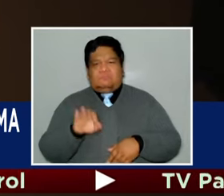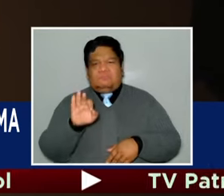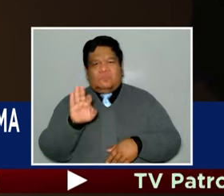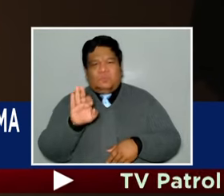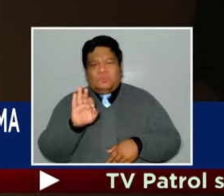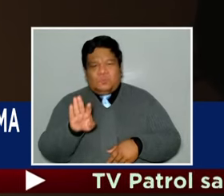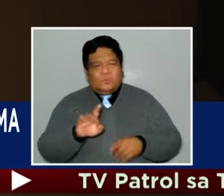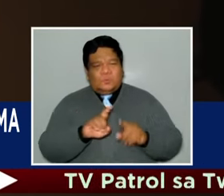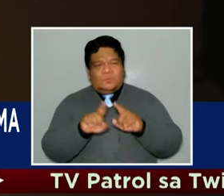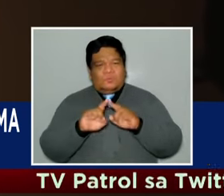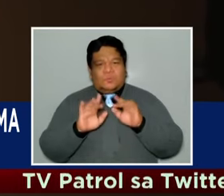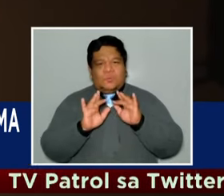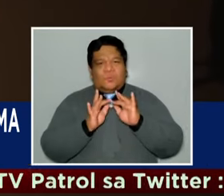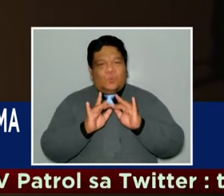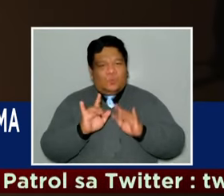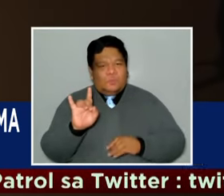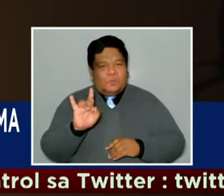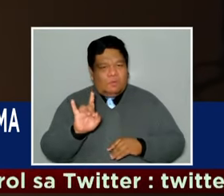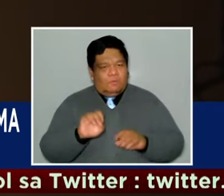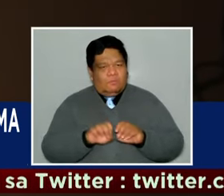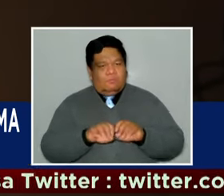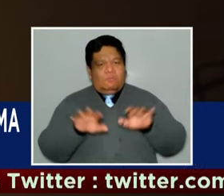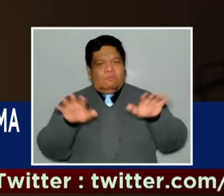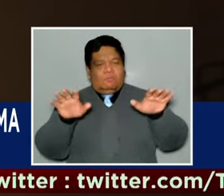po. And then,